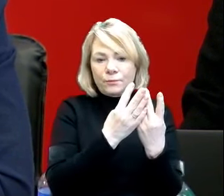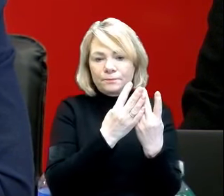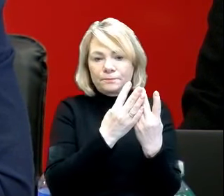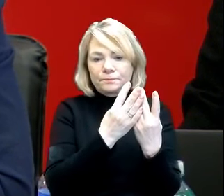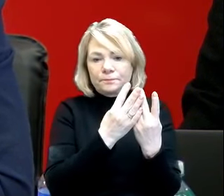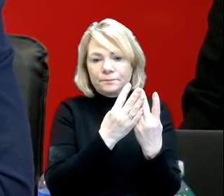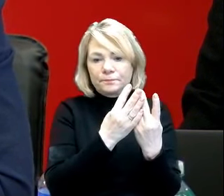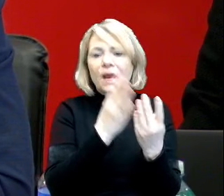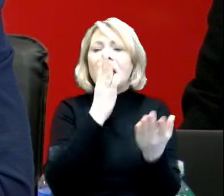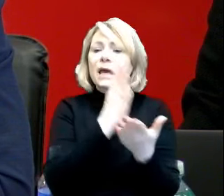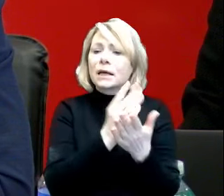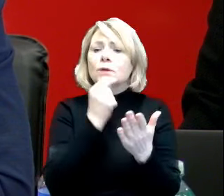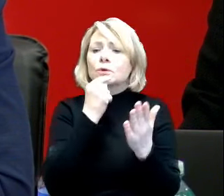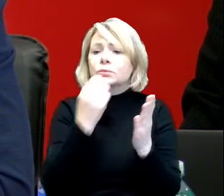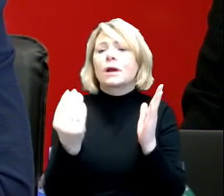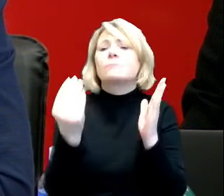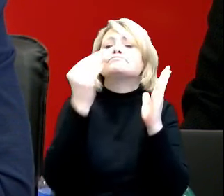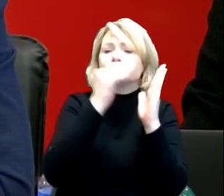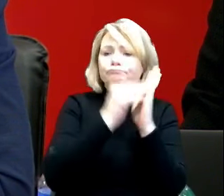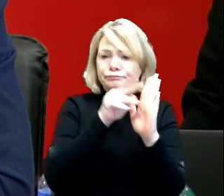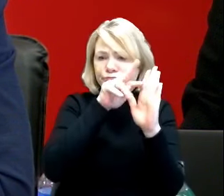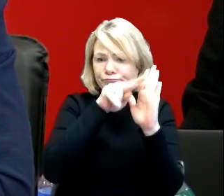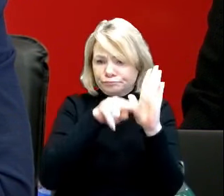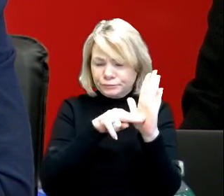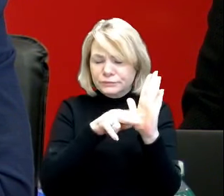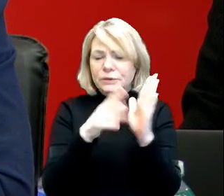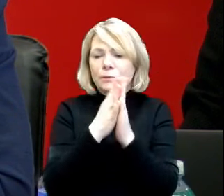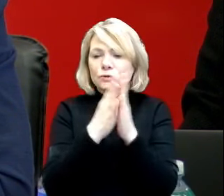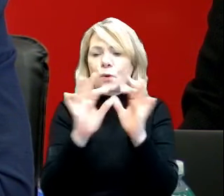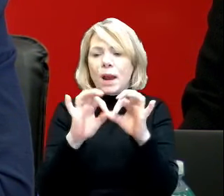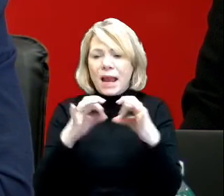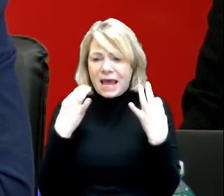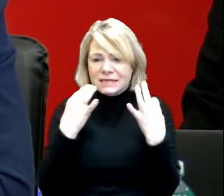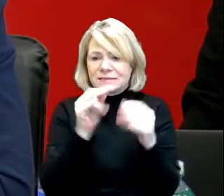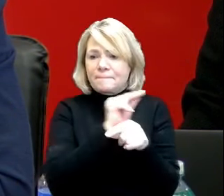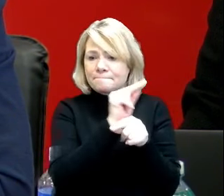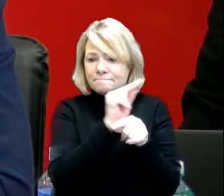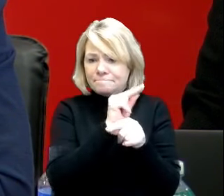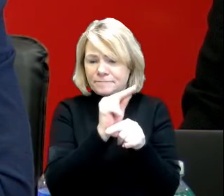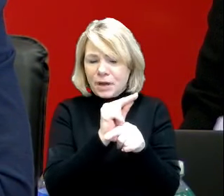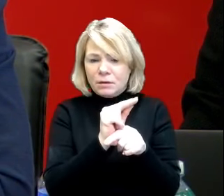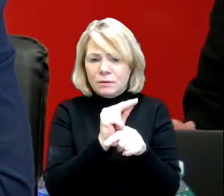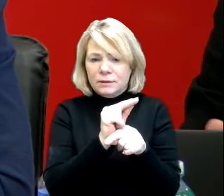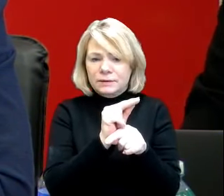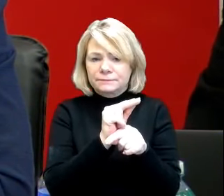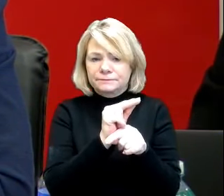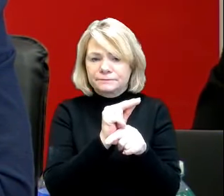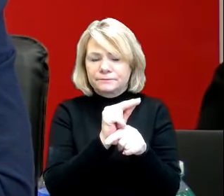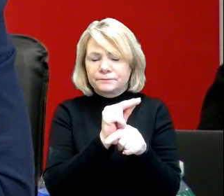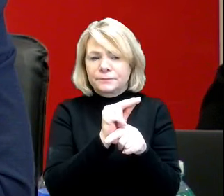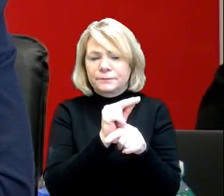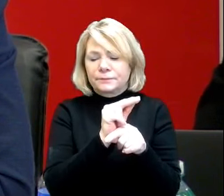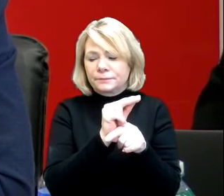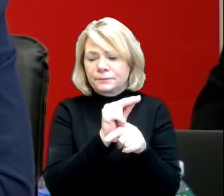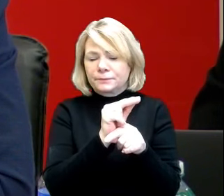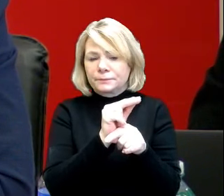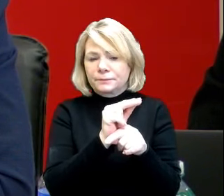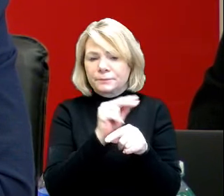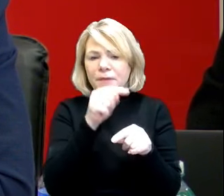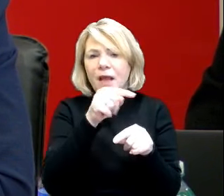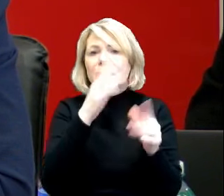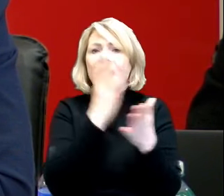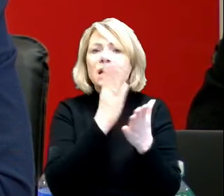pakeitimas prašoma leisti pakoreguoti sprendimo projekto preambulę sprendimo projekto priambolėje klaidingai